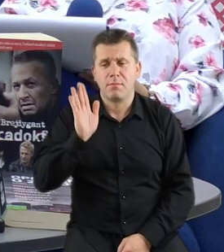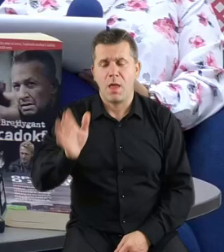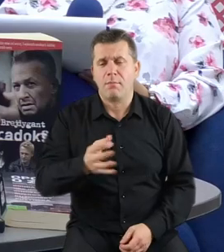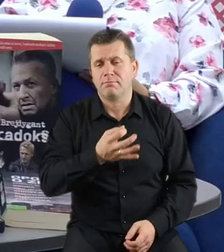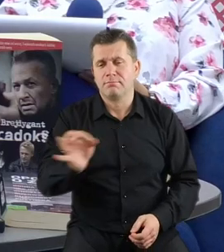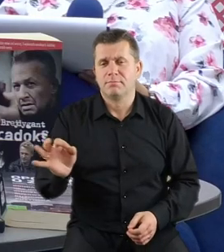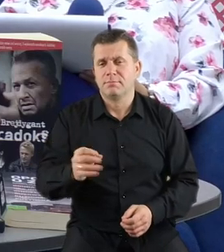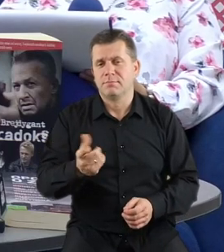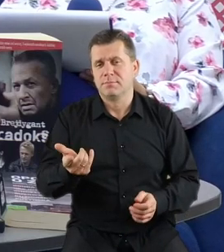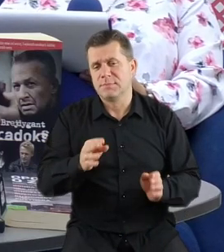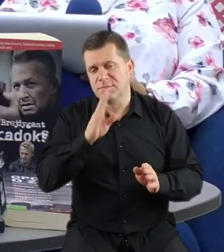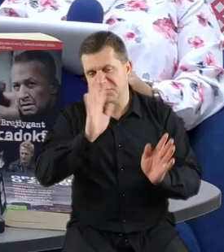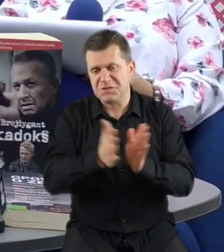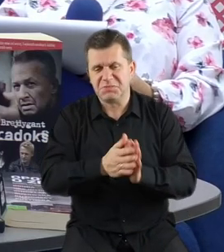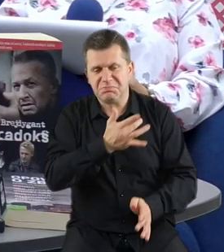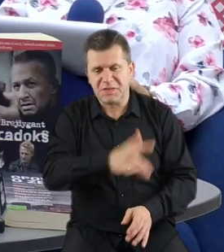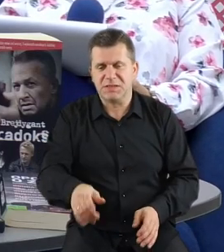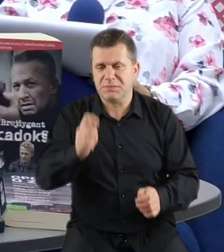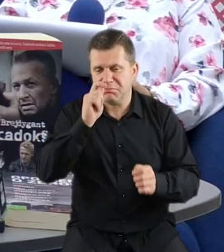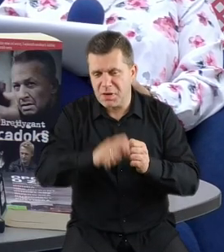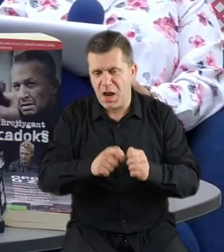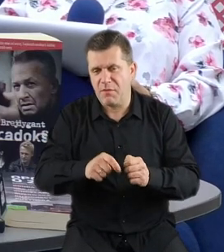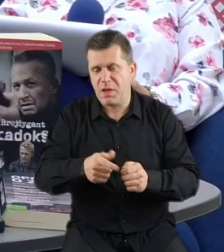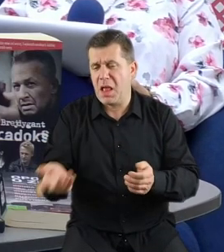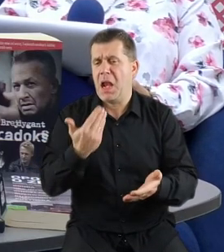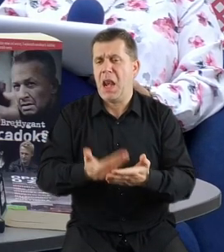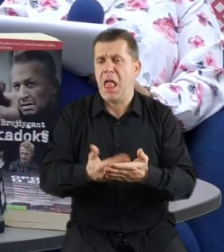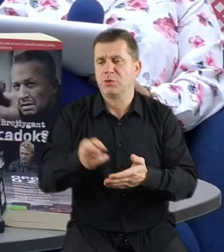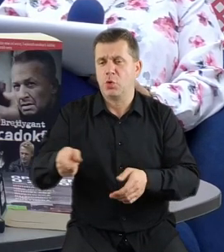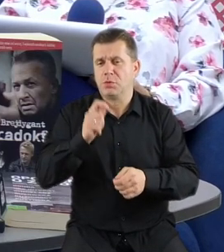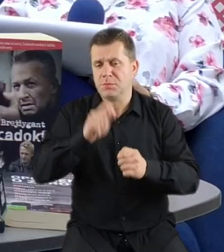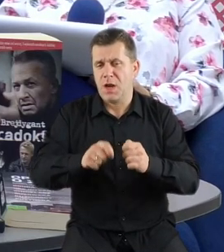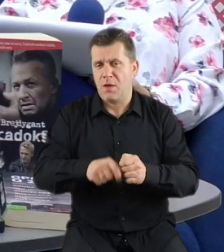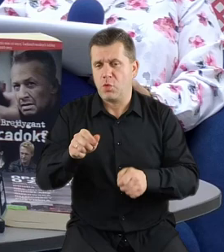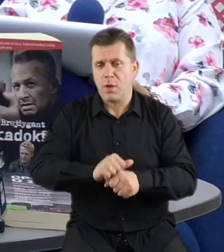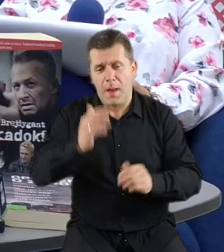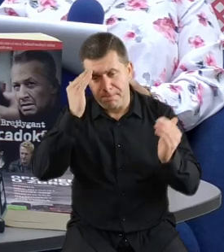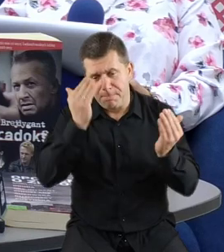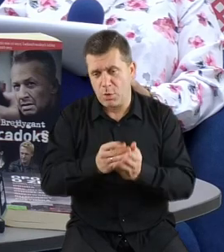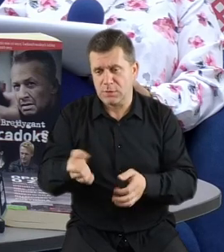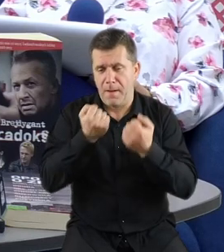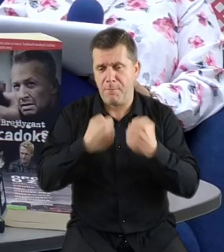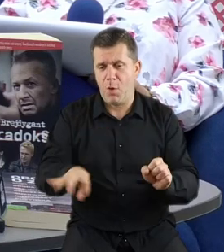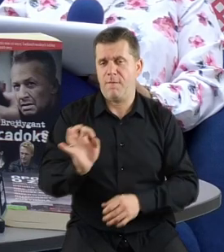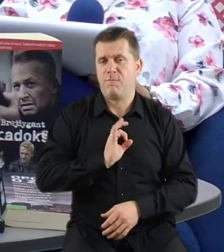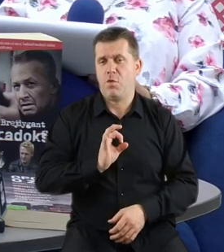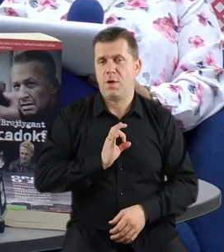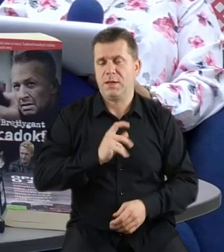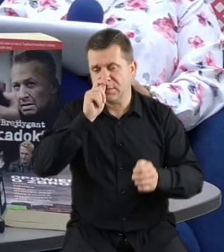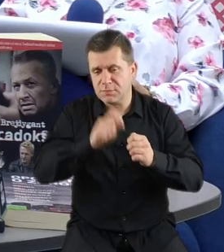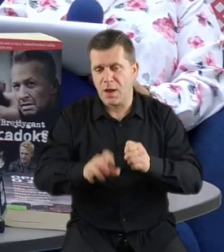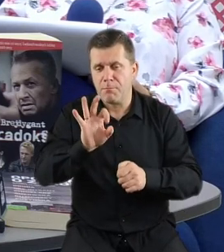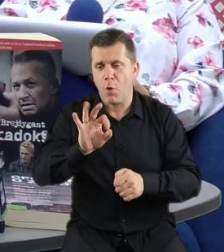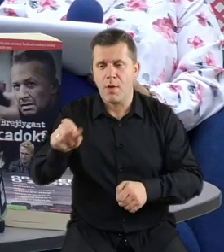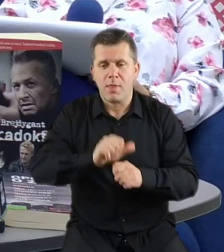No miała być taką zasadniczą, co sprawdza wszystko i tak dalej, tylko się nagle okazało, dlaczego ona sprawdza. I to jest właśnie poznawanie bohatera swojego. No,